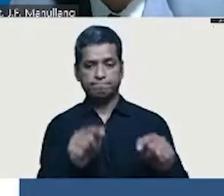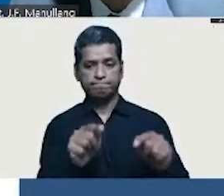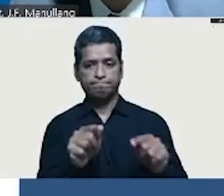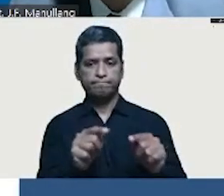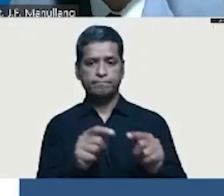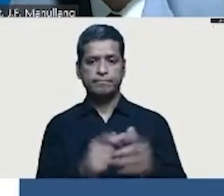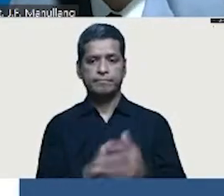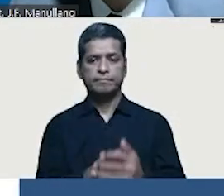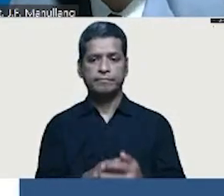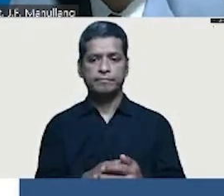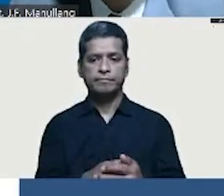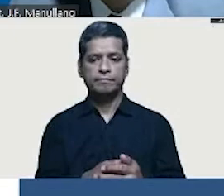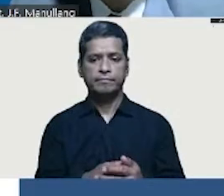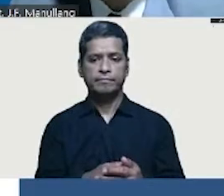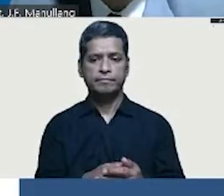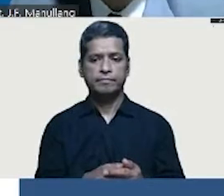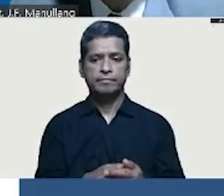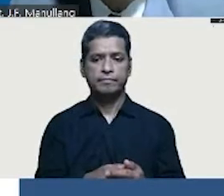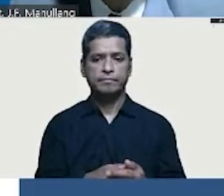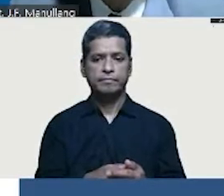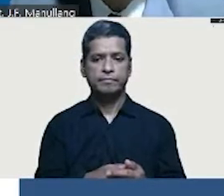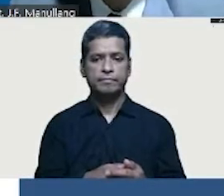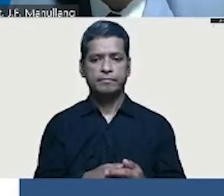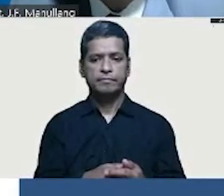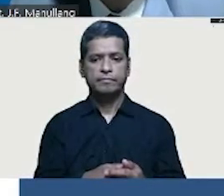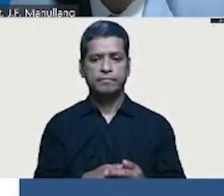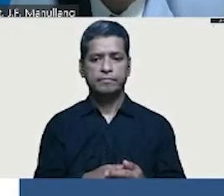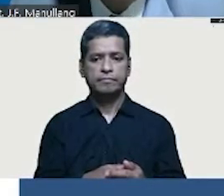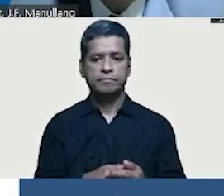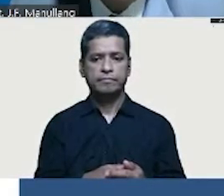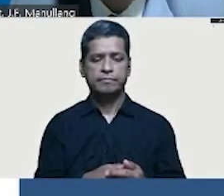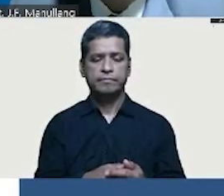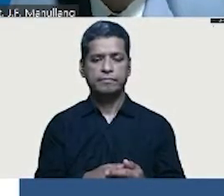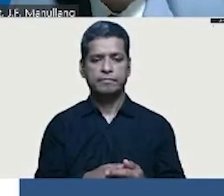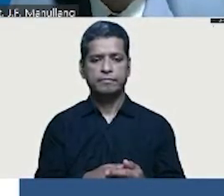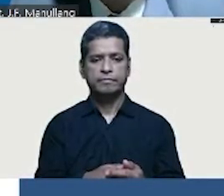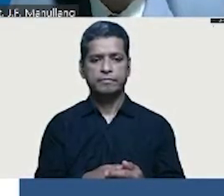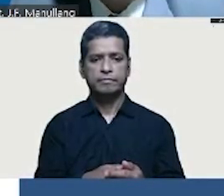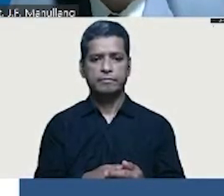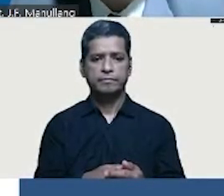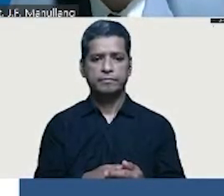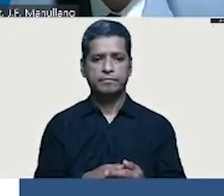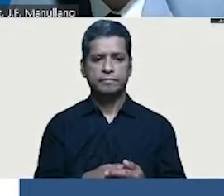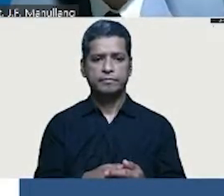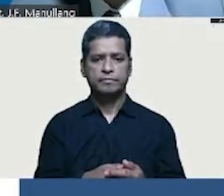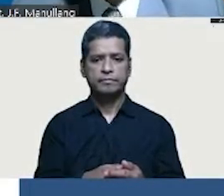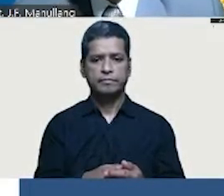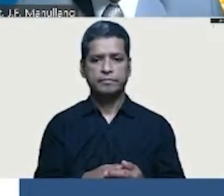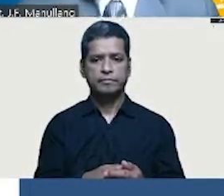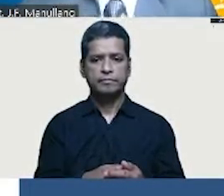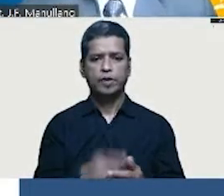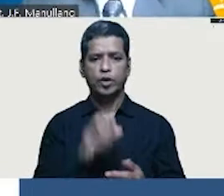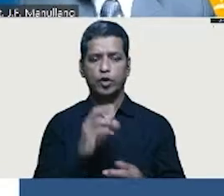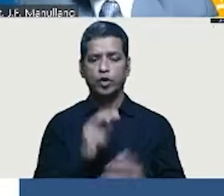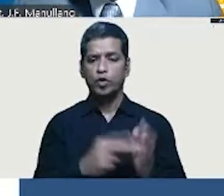kata thurman itu sebenarnya Amel dengan Nuris di In White mereka